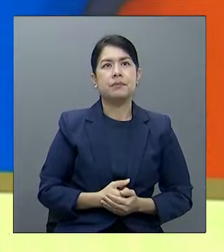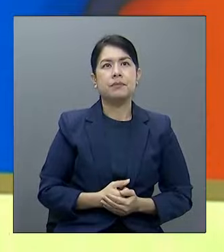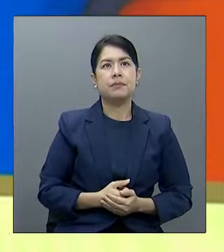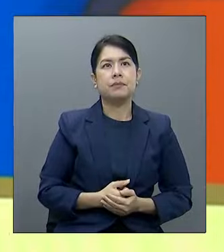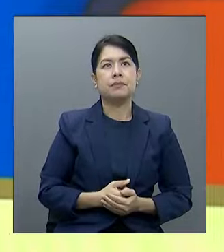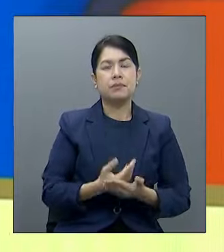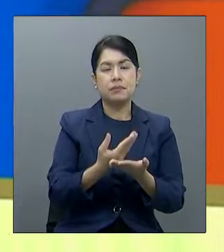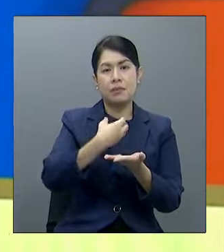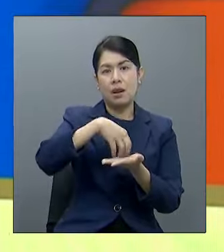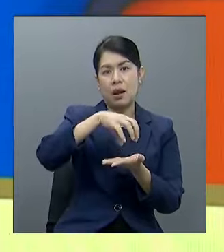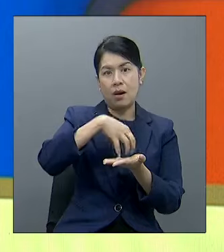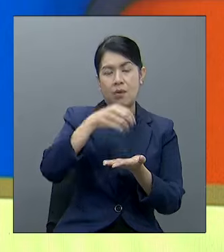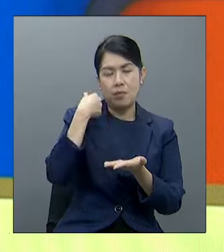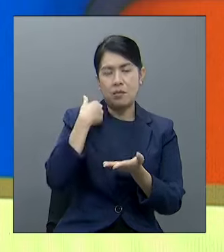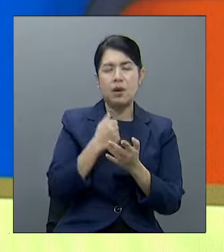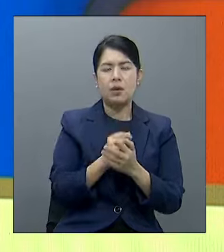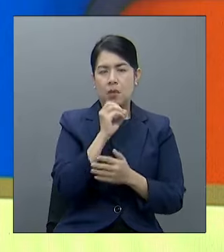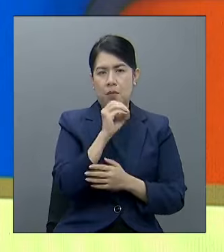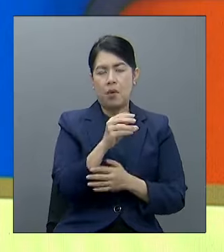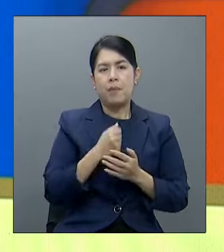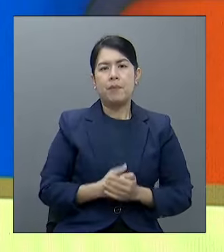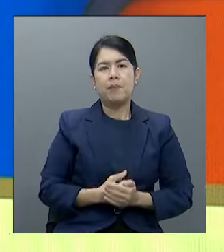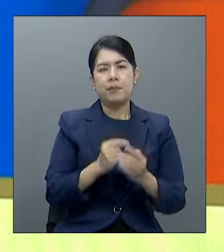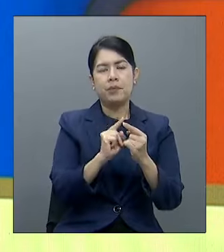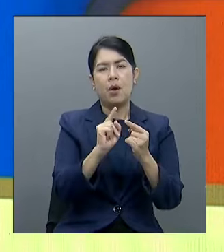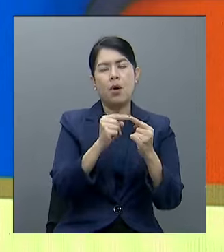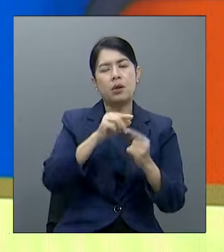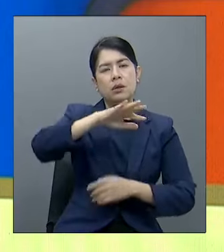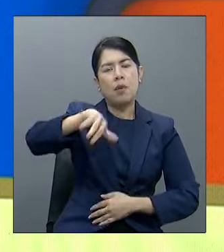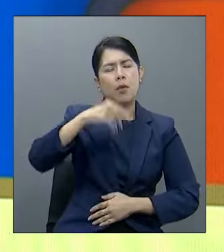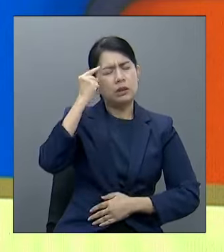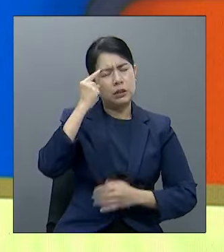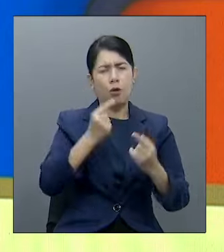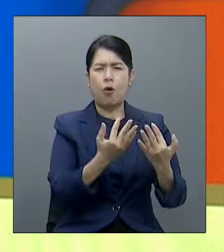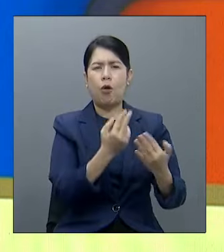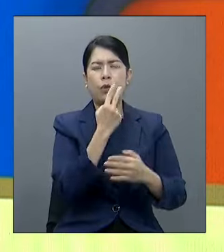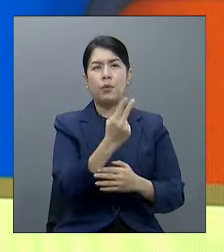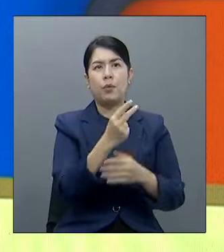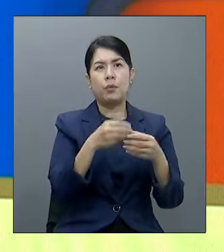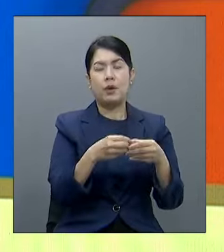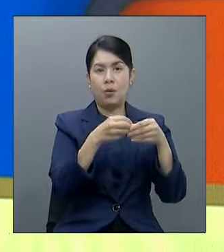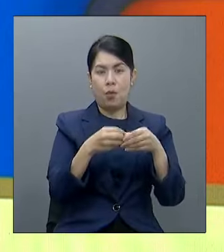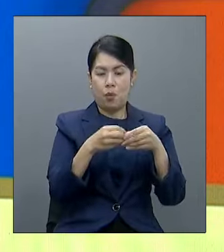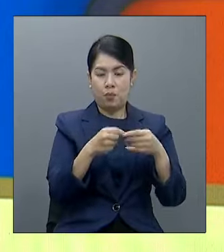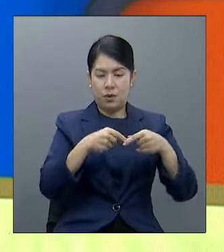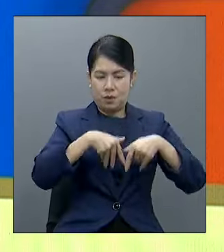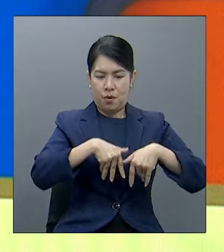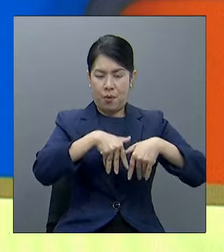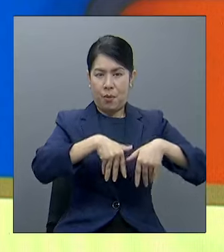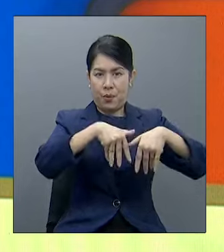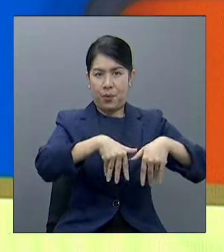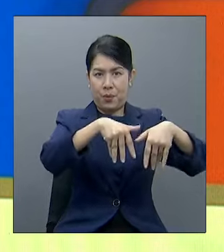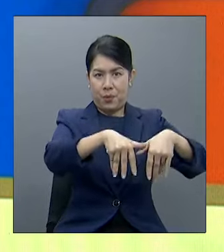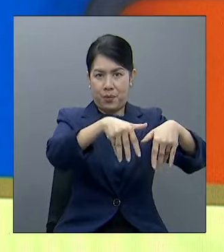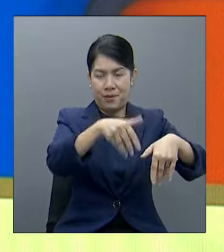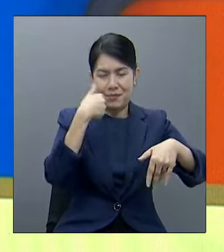ะคือทั้งหมดทั้งมวลนี้ชมพู่เชื่อเหลือเกินค่ะว่าหลายท่านอาจจะรอคอยไม่ว่าจะไปเดินขบวนเองก็ดีนะคะไปดูเรื่อง